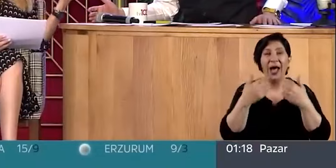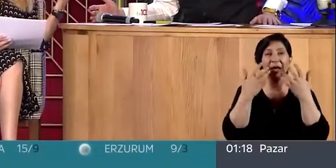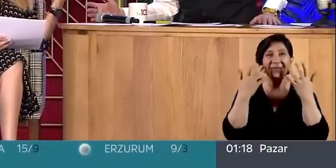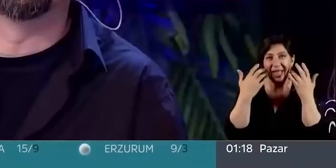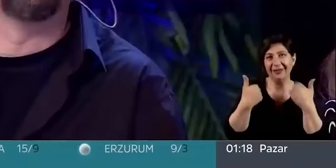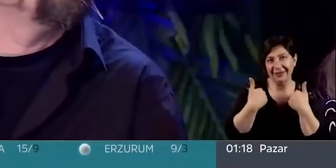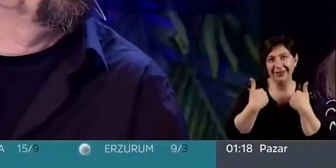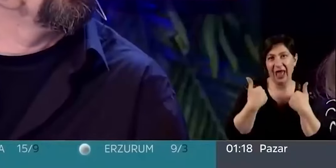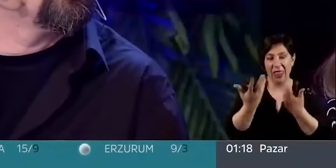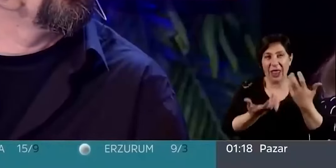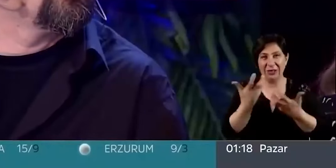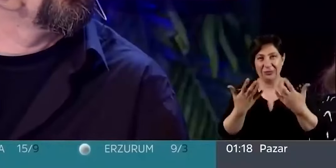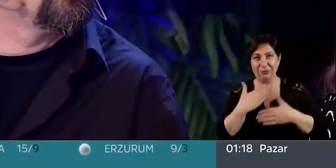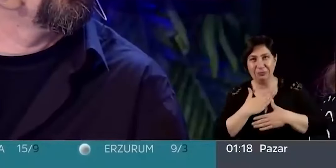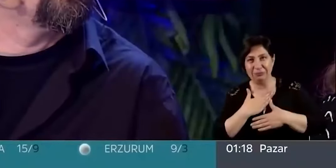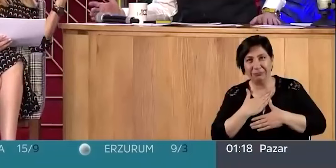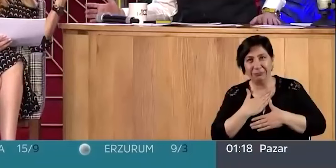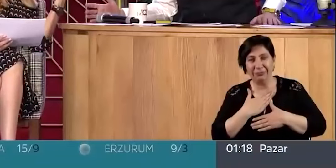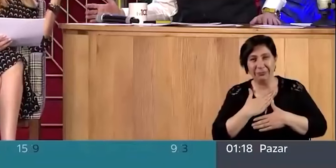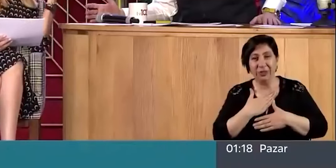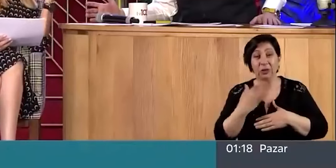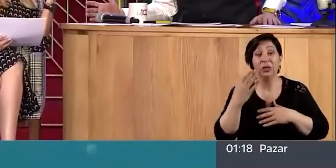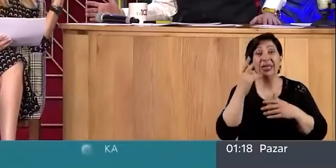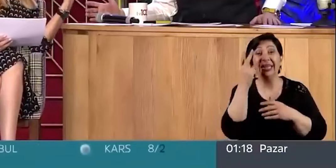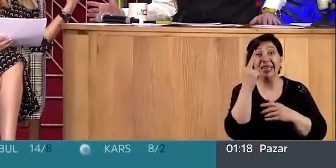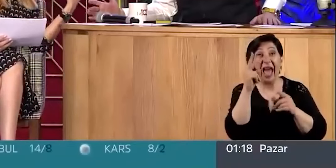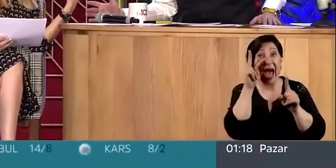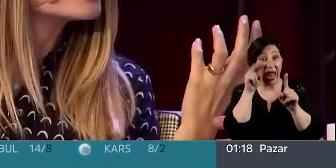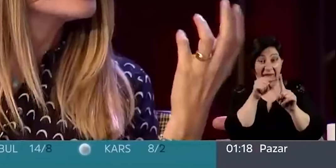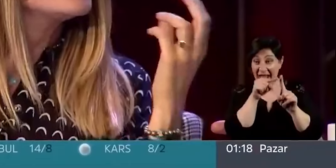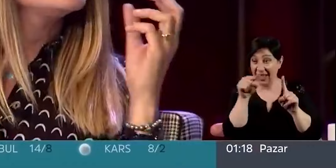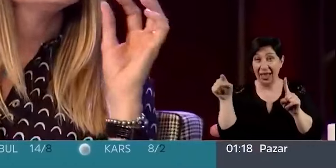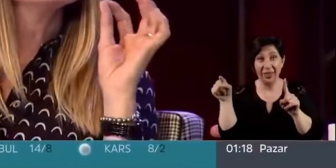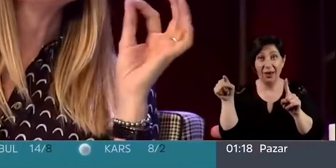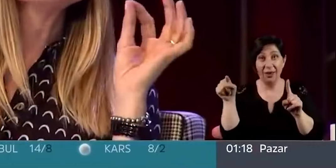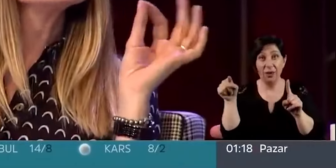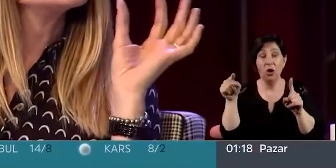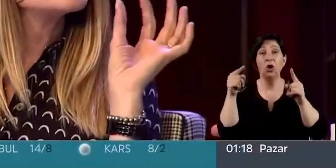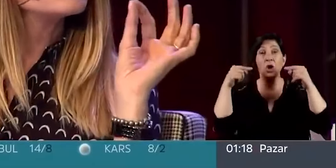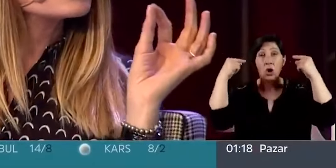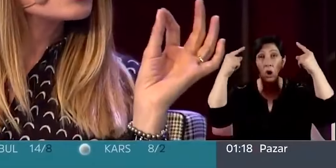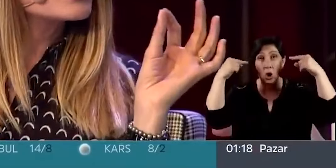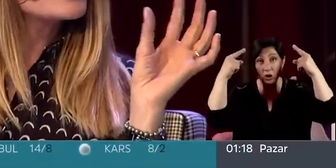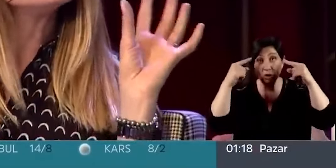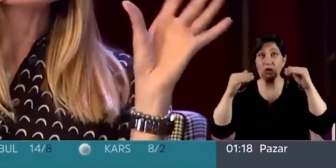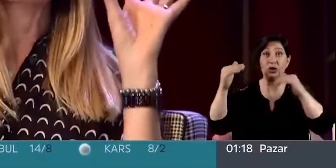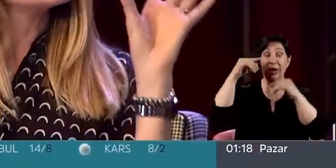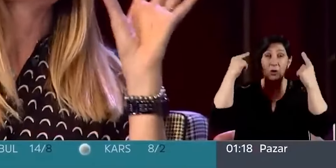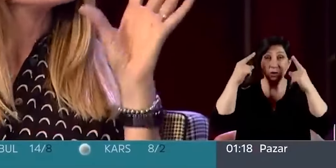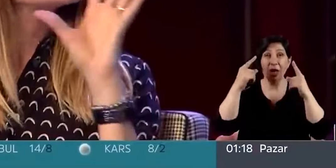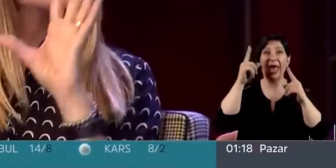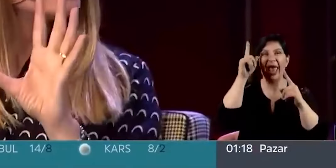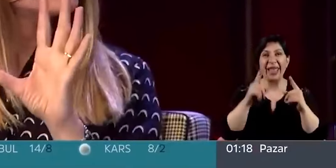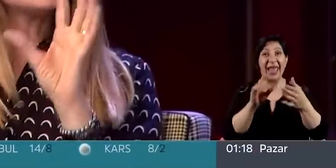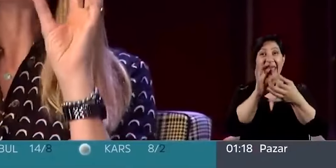Ve tamamen ateşim, koçum. Evet, çok güzel. 2 Aralık'a kadar. 2 Aralık'a kadar. Koç yükselen koçlar, en başta